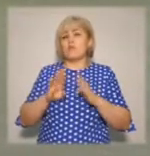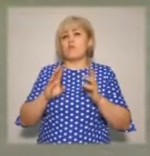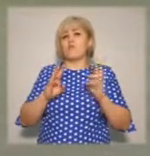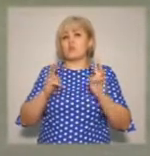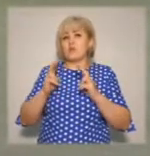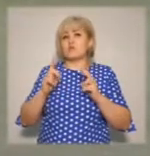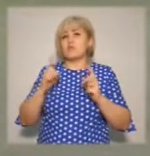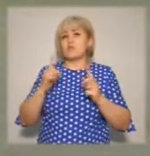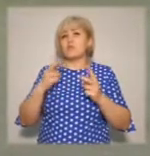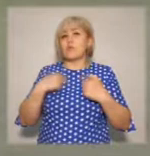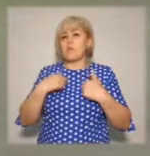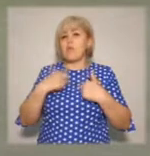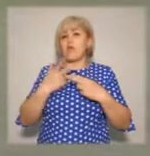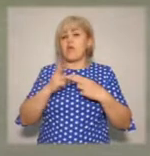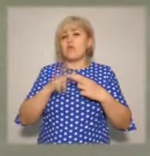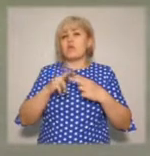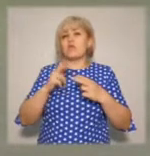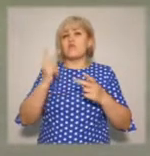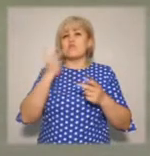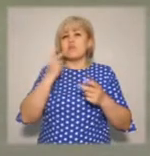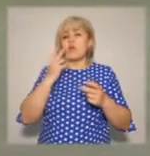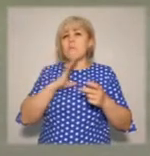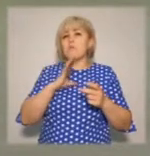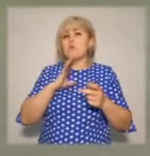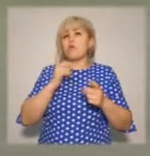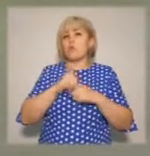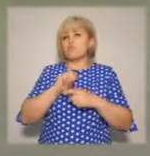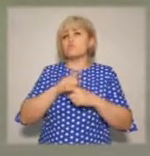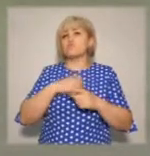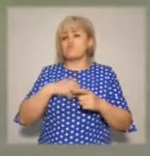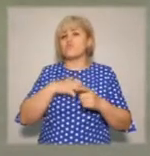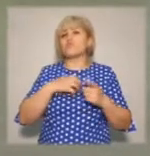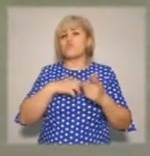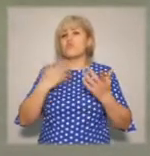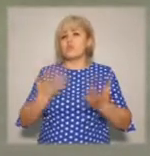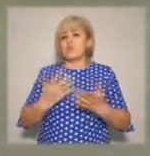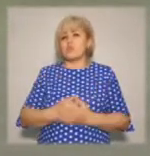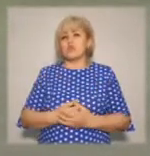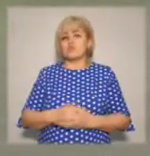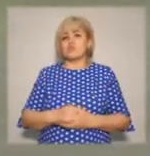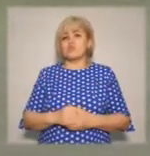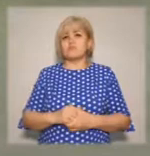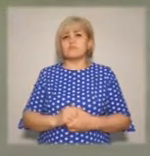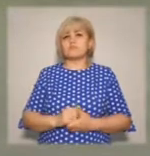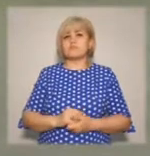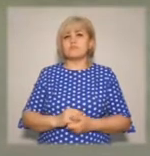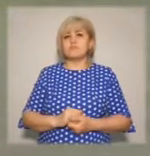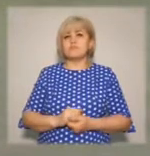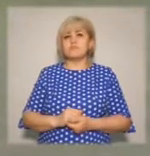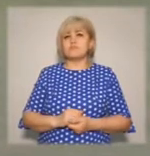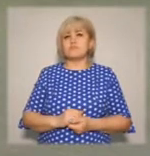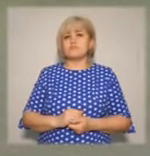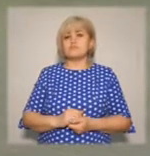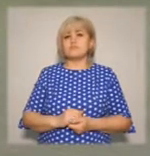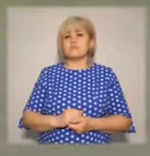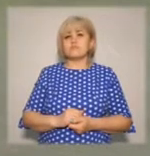моих преподавателей, да, и позволило мне поступить, не имея классической там подготовки и народно-сценического танца, потому